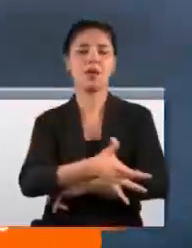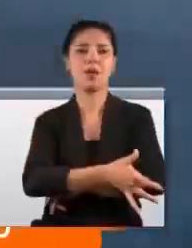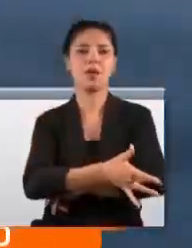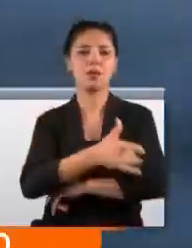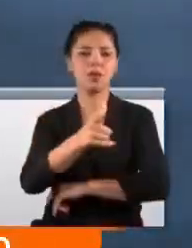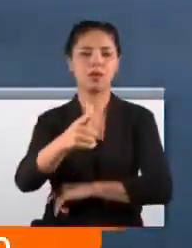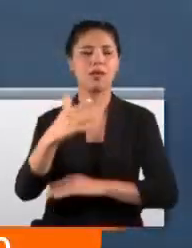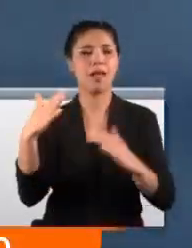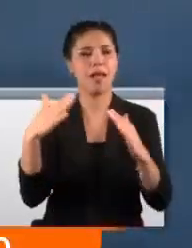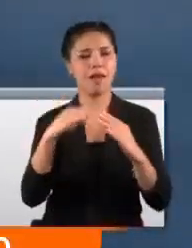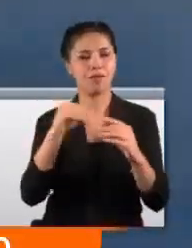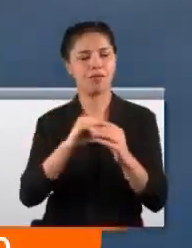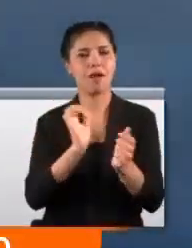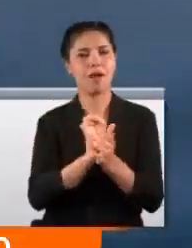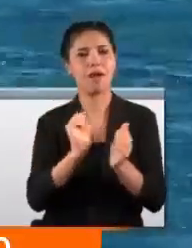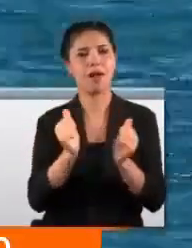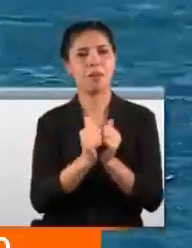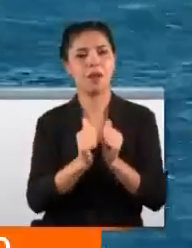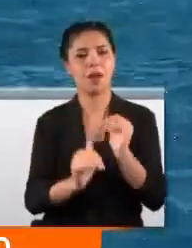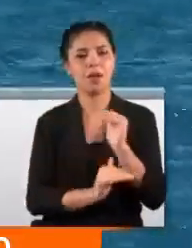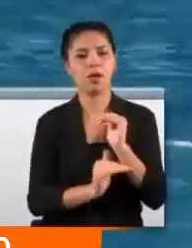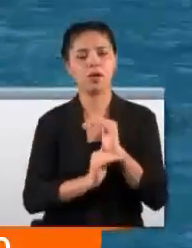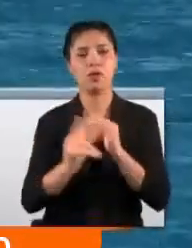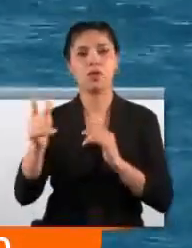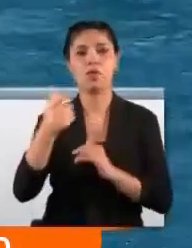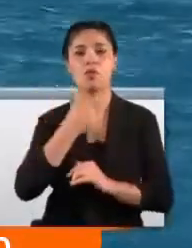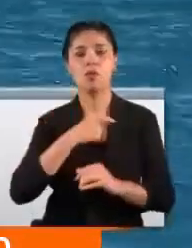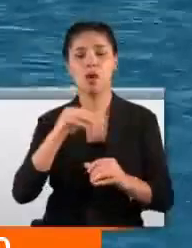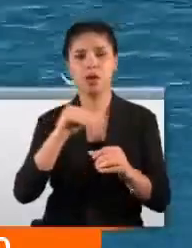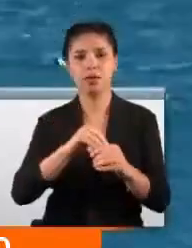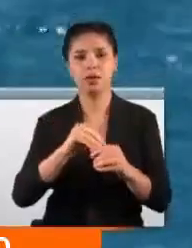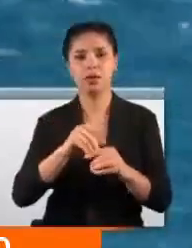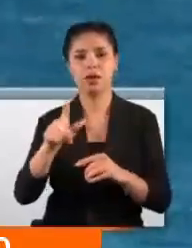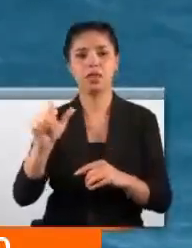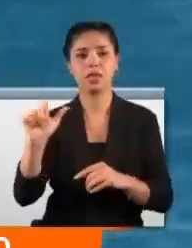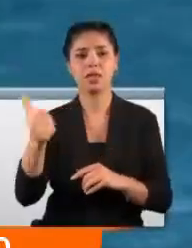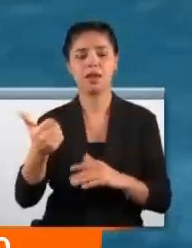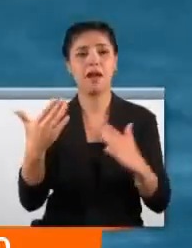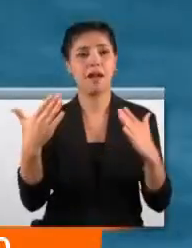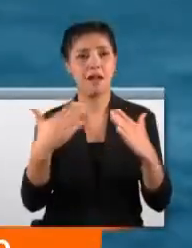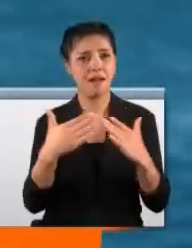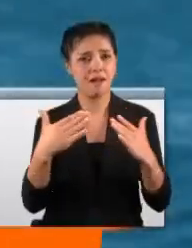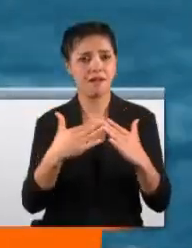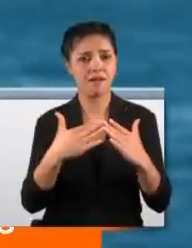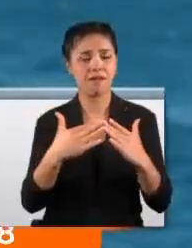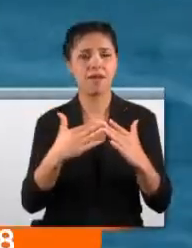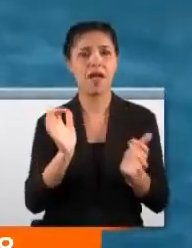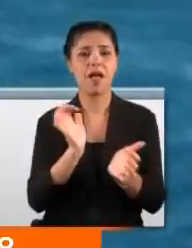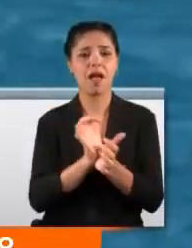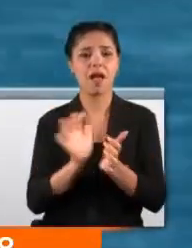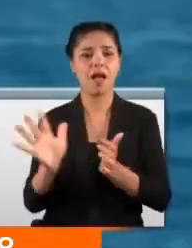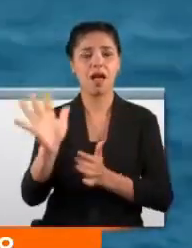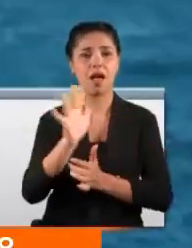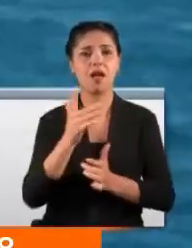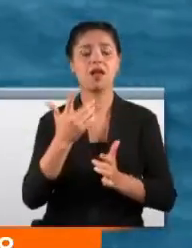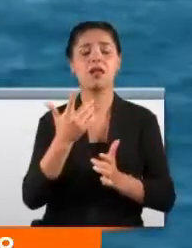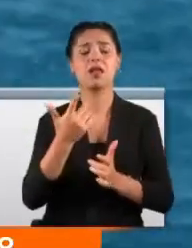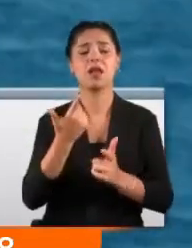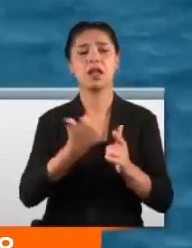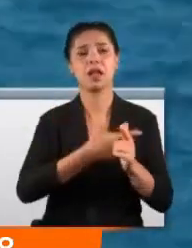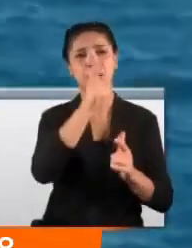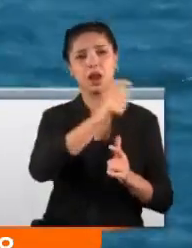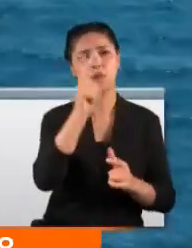olan yalısında ailesiyle yaşadı. Boğaz'daki Kanlıca'daki o eşsiz yalı son dönemde ailesine kiracılar yüzünden